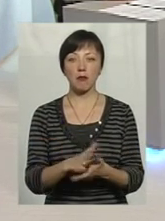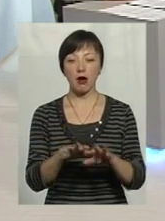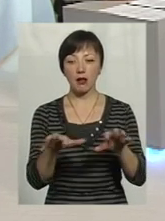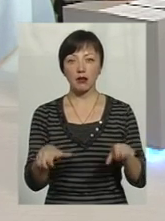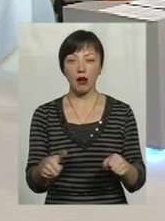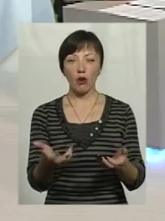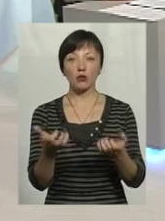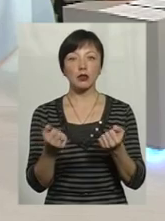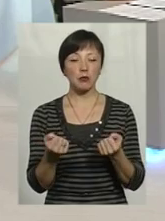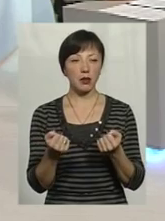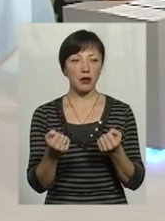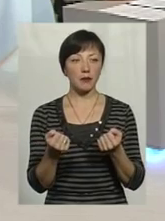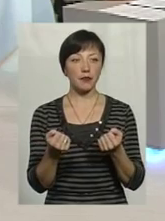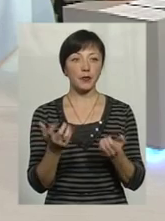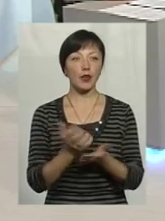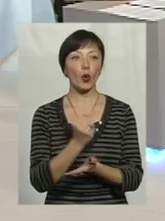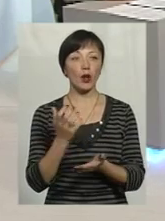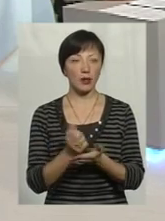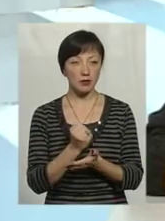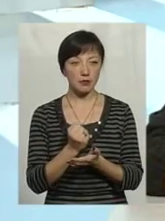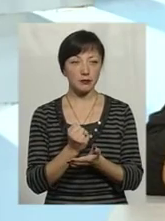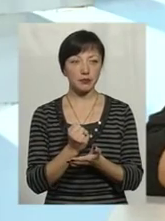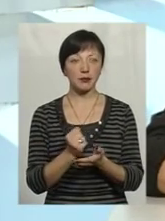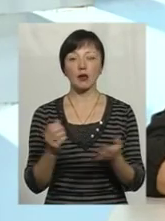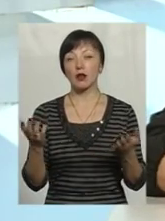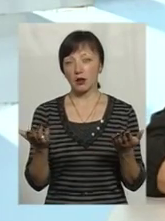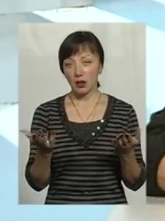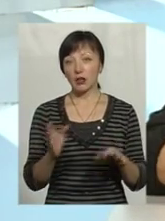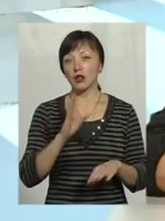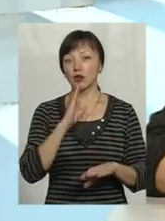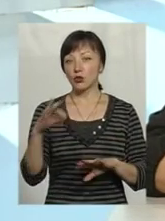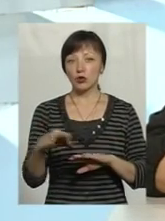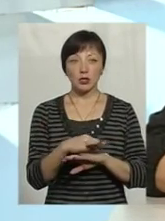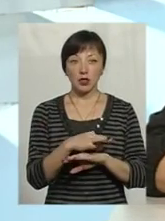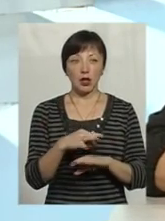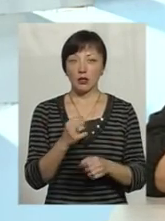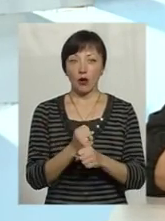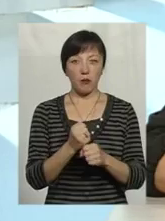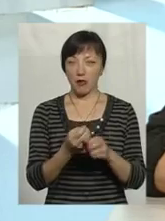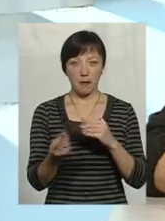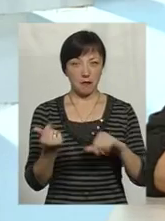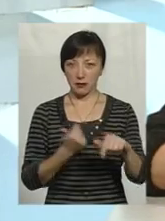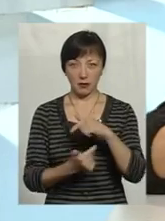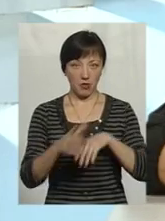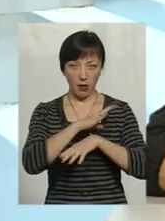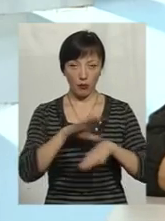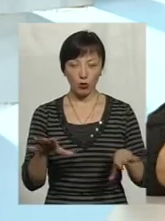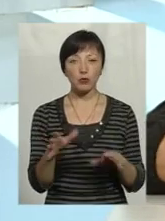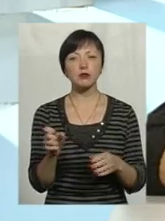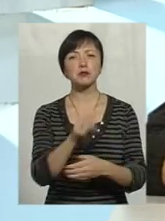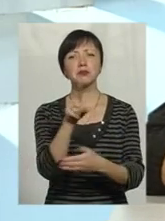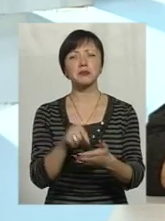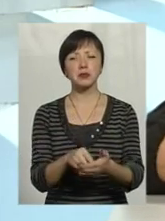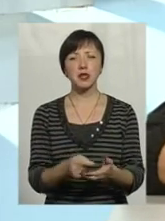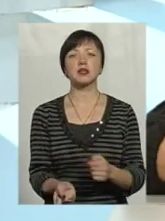якого вона отримала дохід, так? Тобто, в принципі, виходить, що і дружина не здійснювала підприємницьку діяльність. Тоді б запитання,